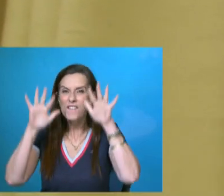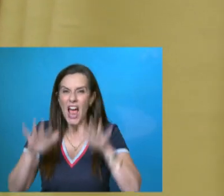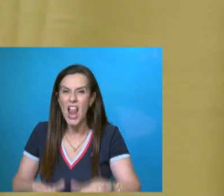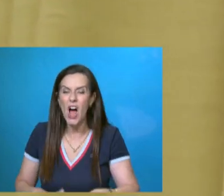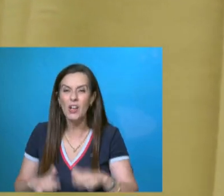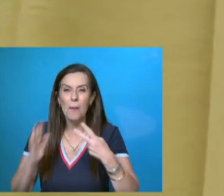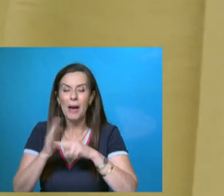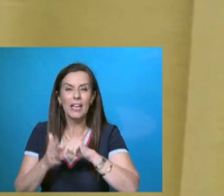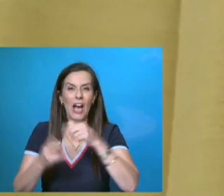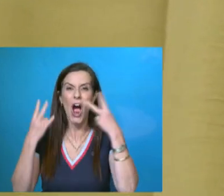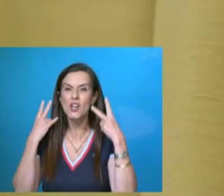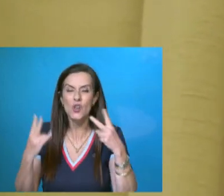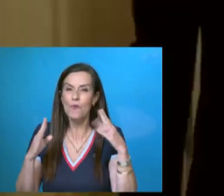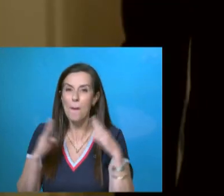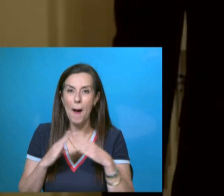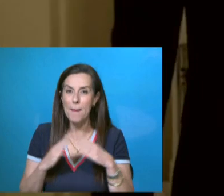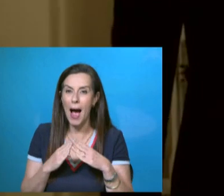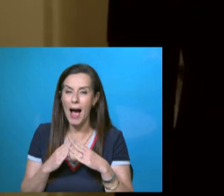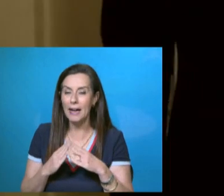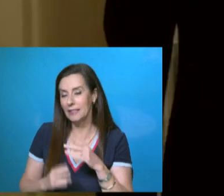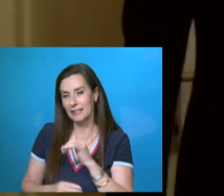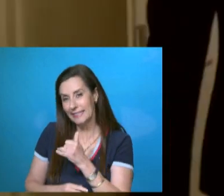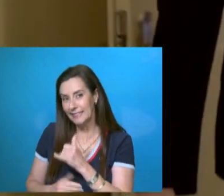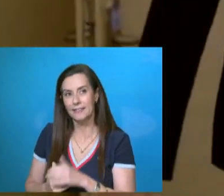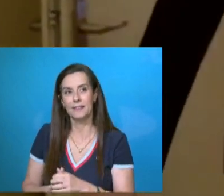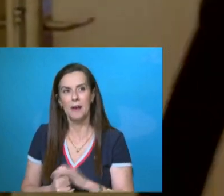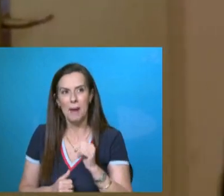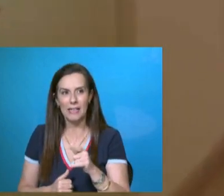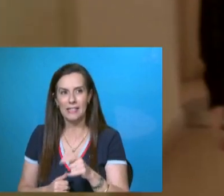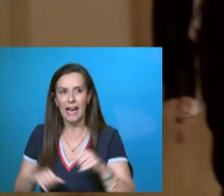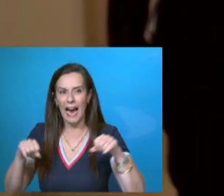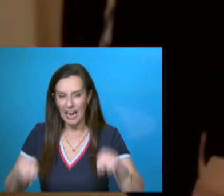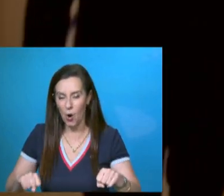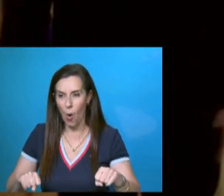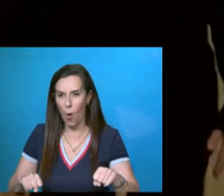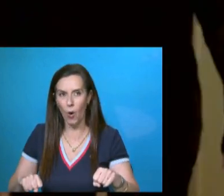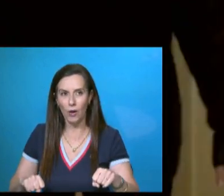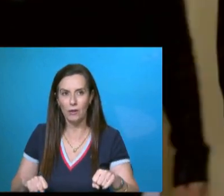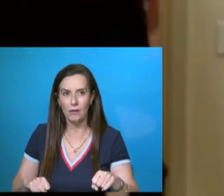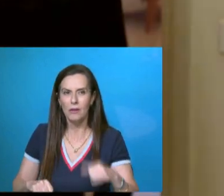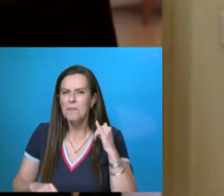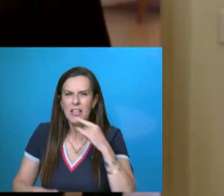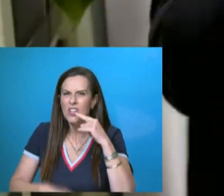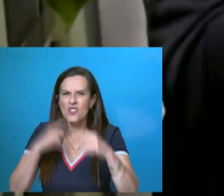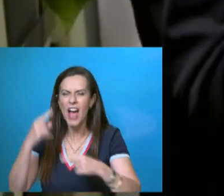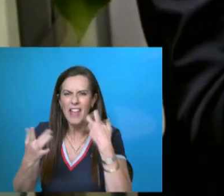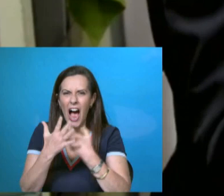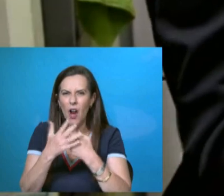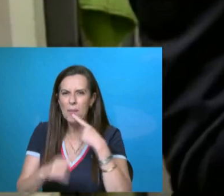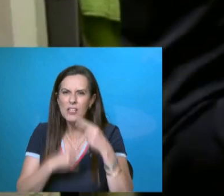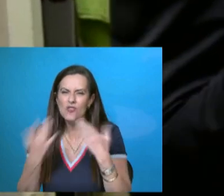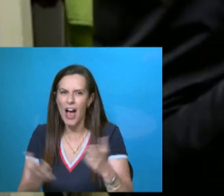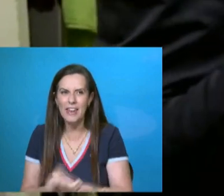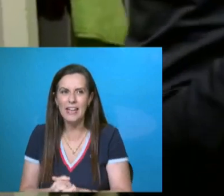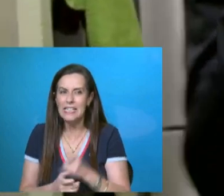הכי חשוב בבית. נכון. מה זה? זה ריאות כאילו מאיזה שנה והחלונות האלה. זה נראה